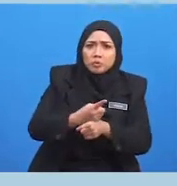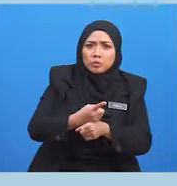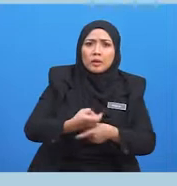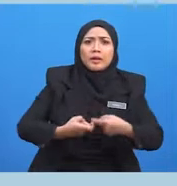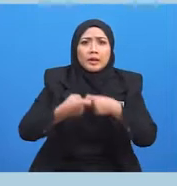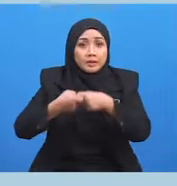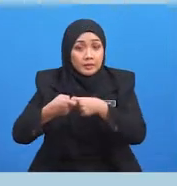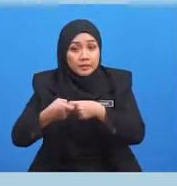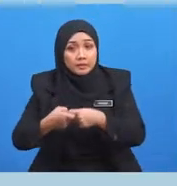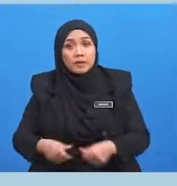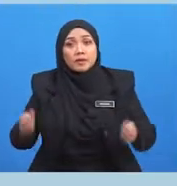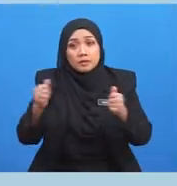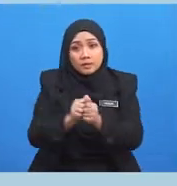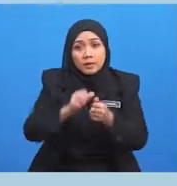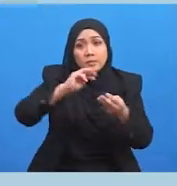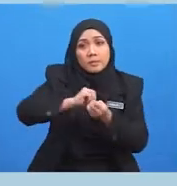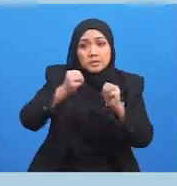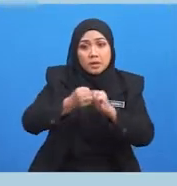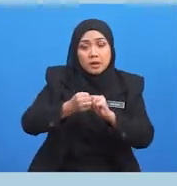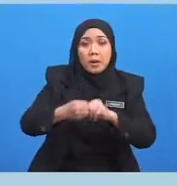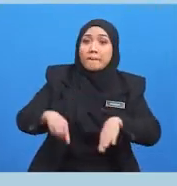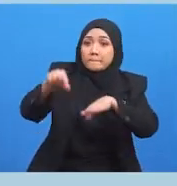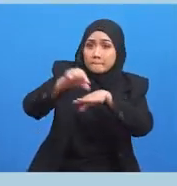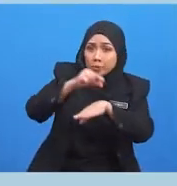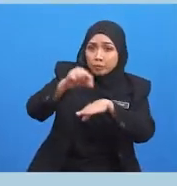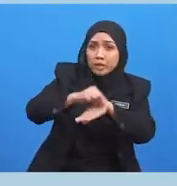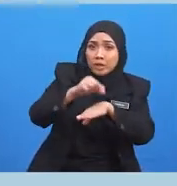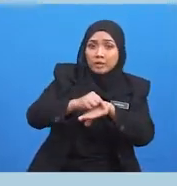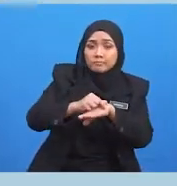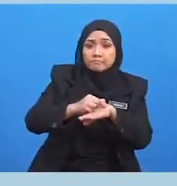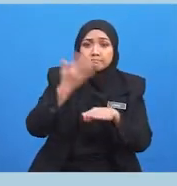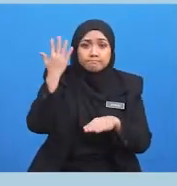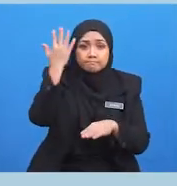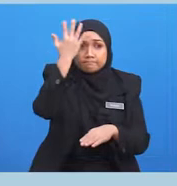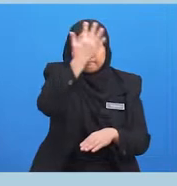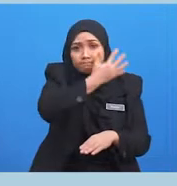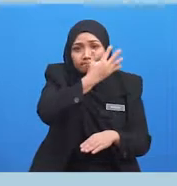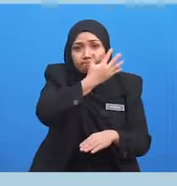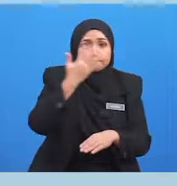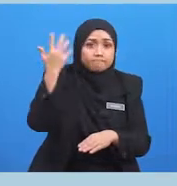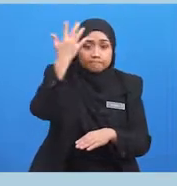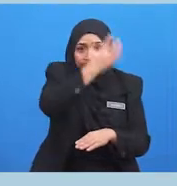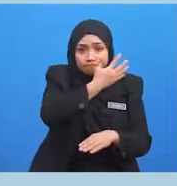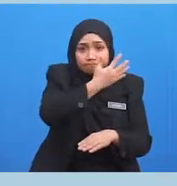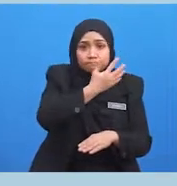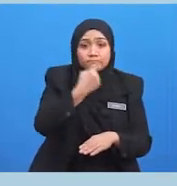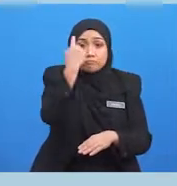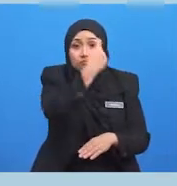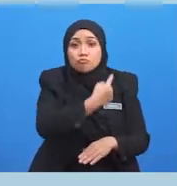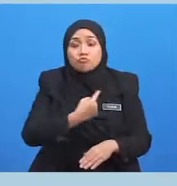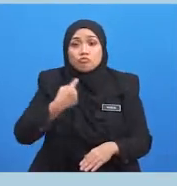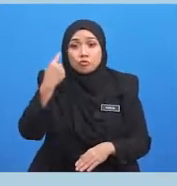Rujuk kepada situasi penggunaan pelindung muka dalam kalangan